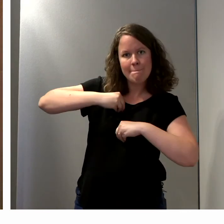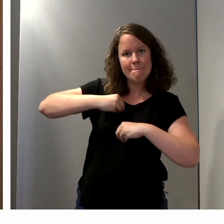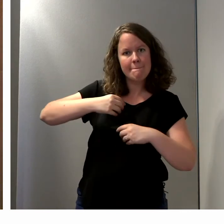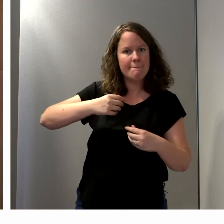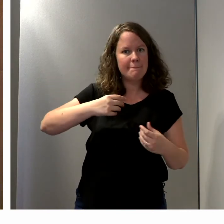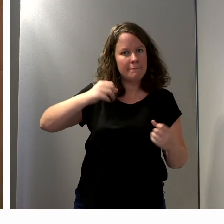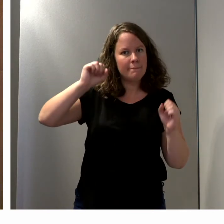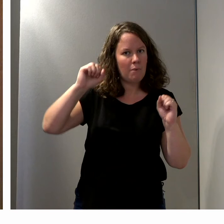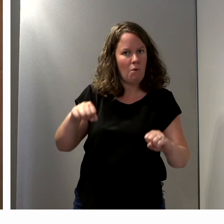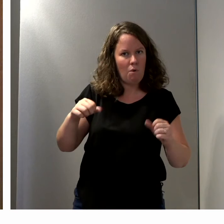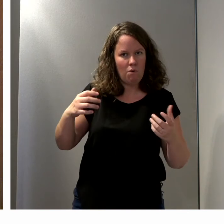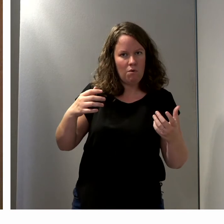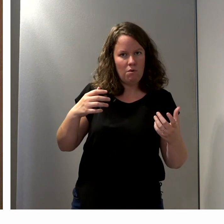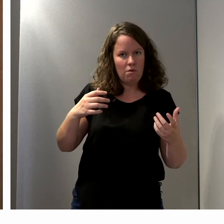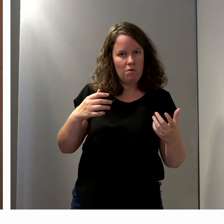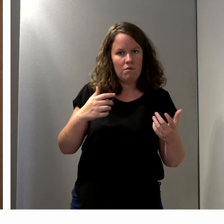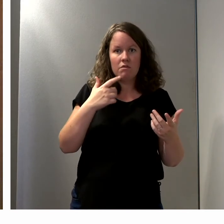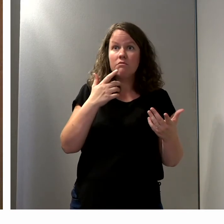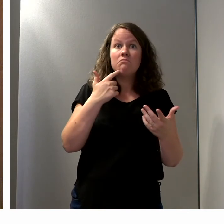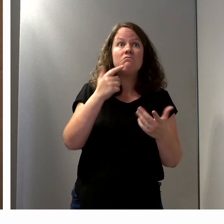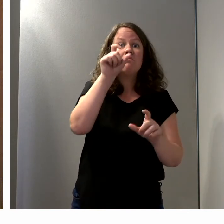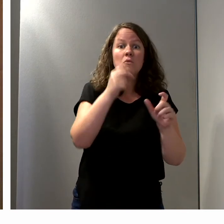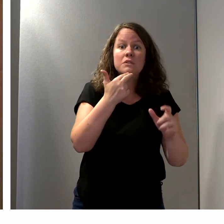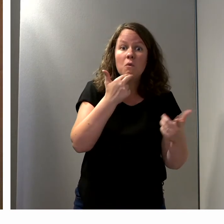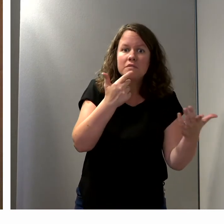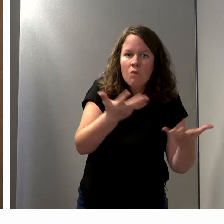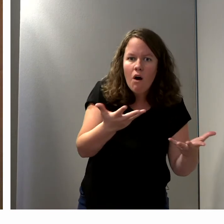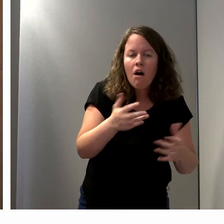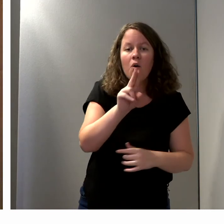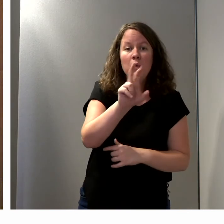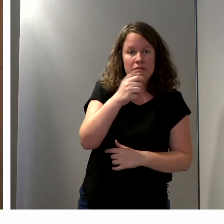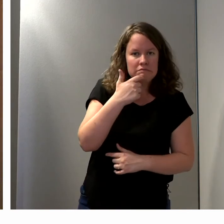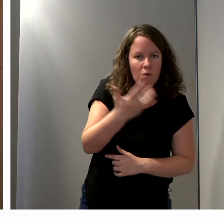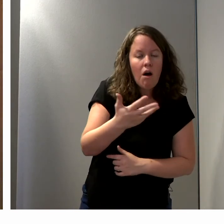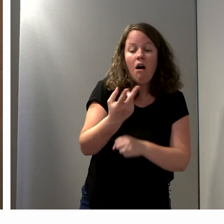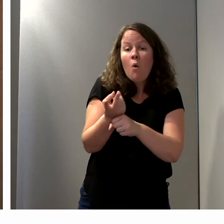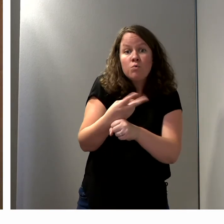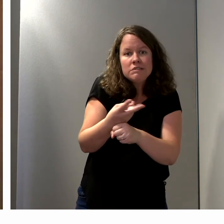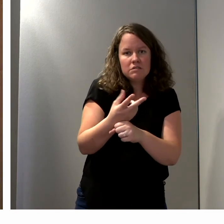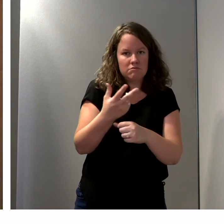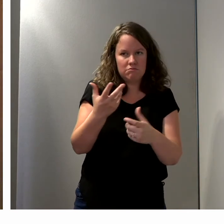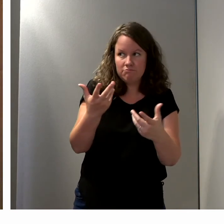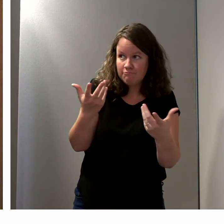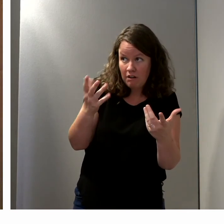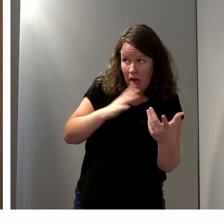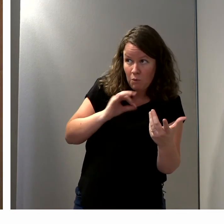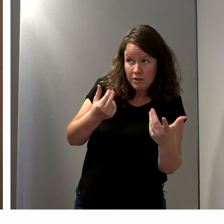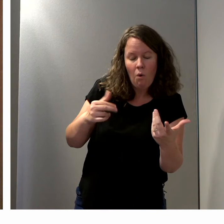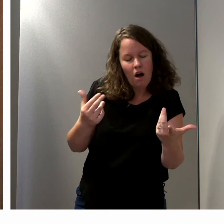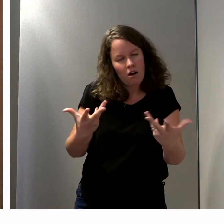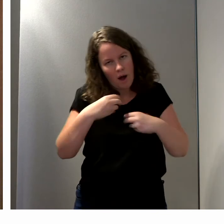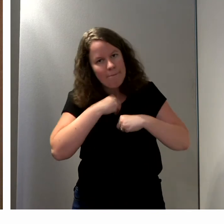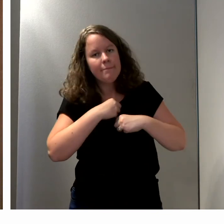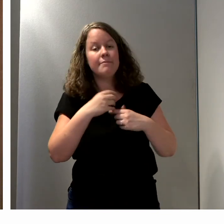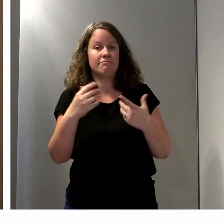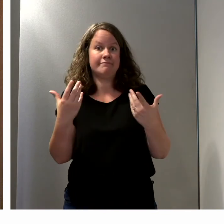ces sujets d'utilisateurs, de méthodes en UX, d'outils qui sont à la disposition parce qu'ils existent, et de